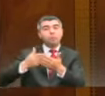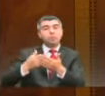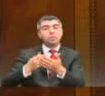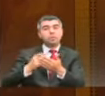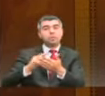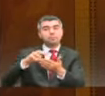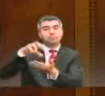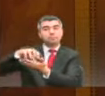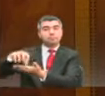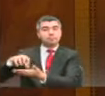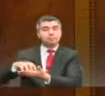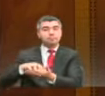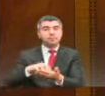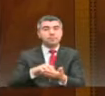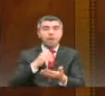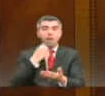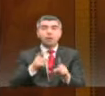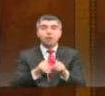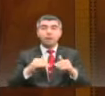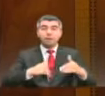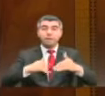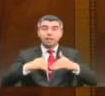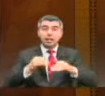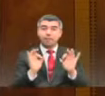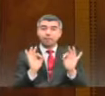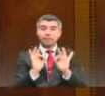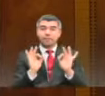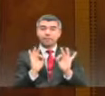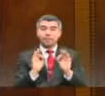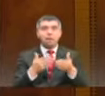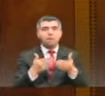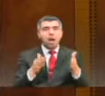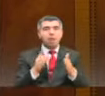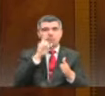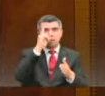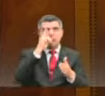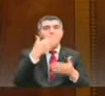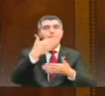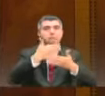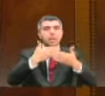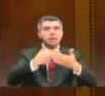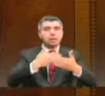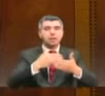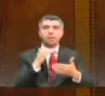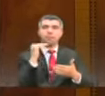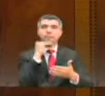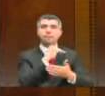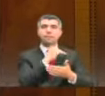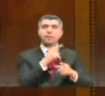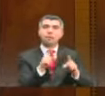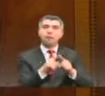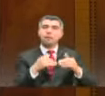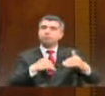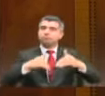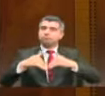للمناطق العالم القروي المحتاجة إلى فك العزلة، وغادي نمشيو ببرامج فاعلة سريعة لفك هذه العزلة